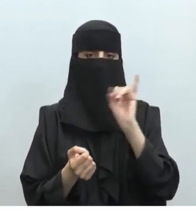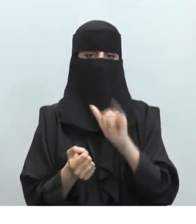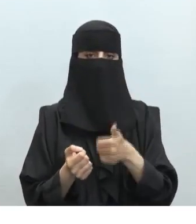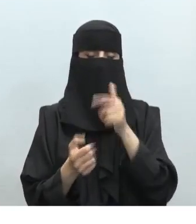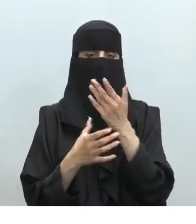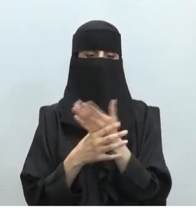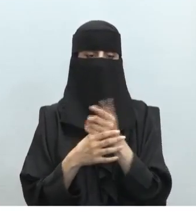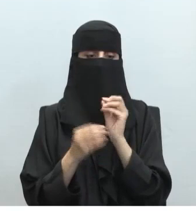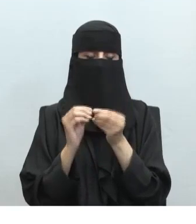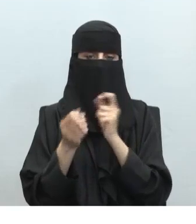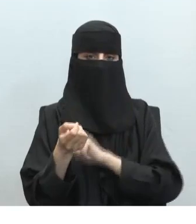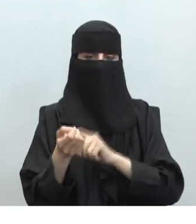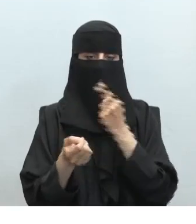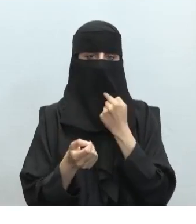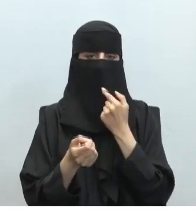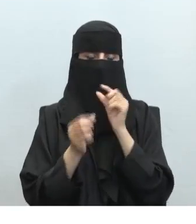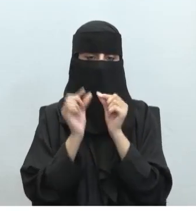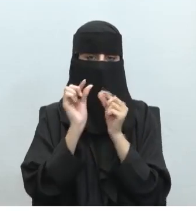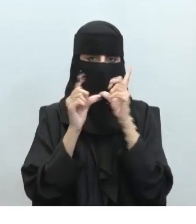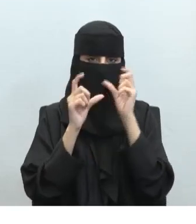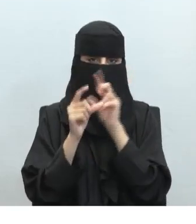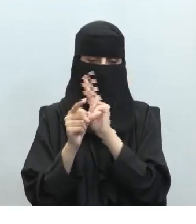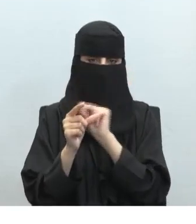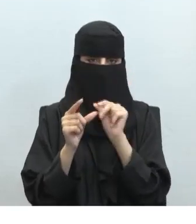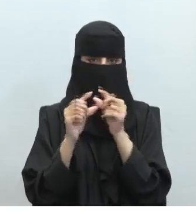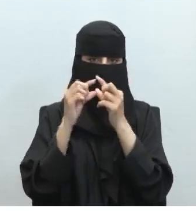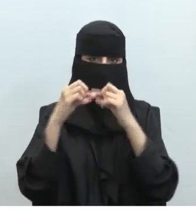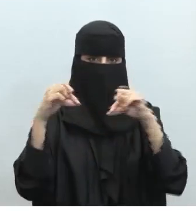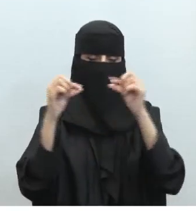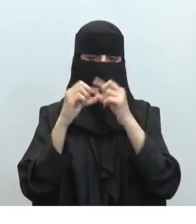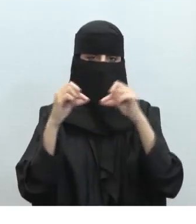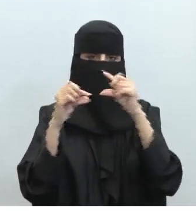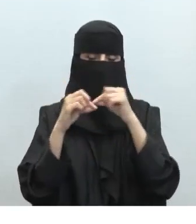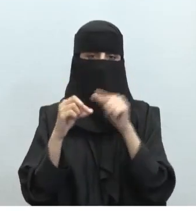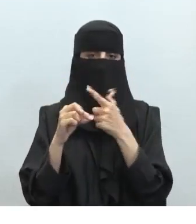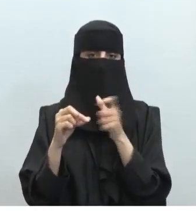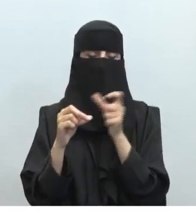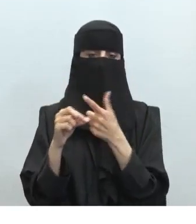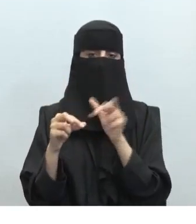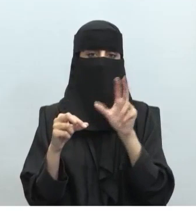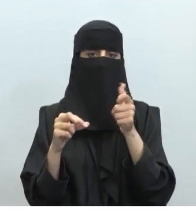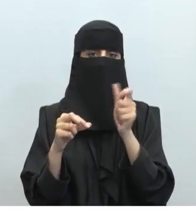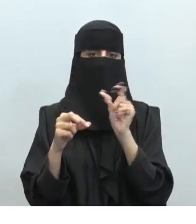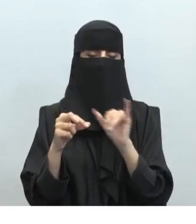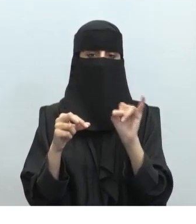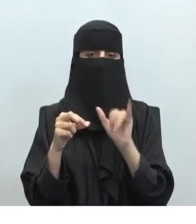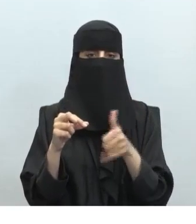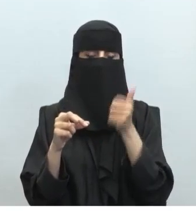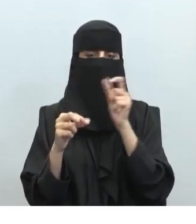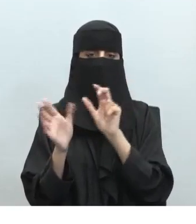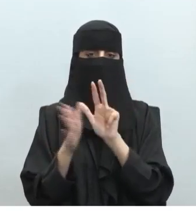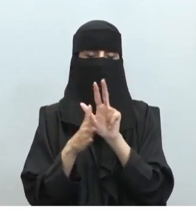عن كريات حمراء مثل ما يظهر هنا في الشكل على شكل هلالي هذه الانيميا المنجليه ولكن عندما يكون هنالك اشخاص